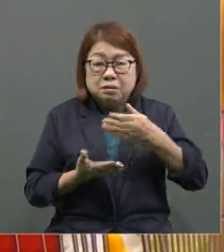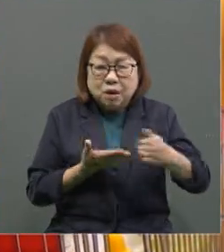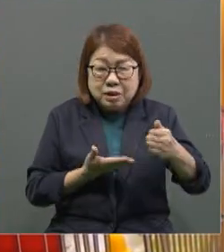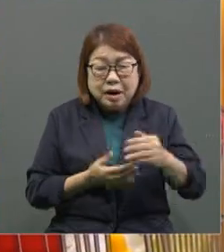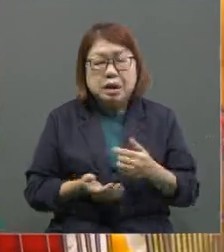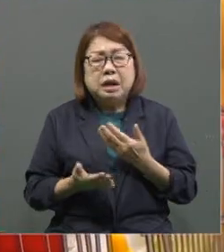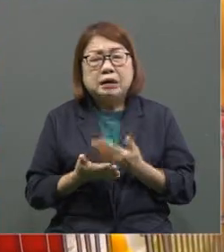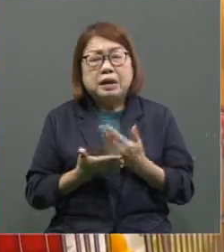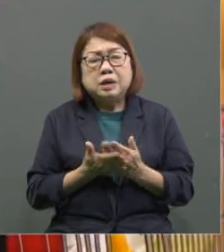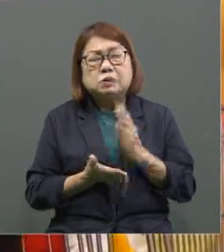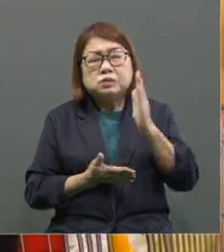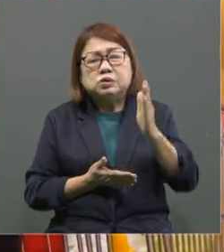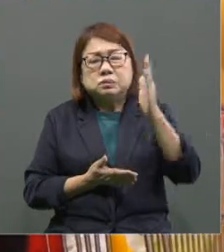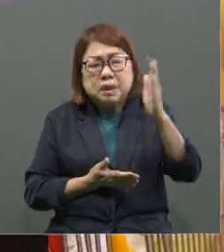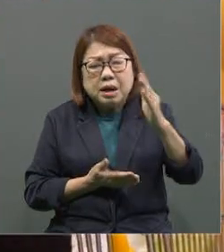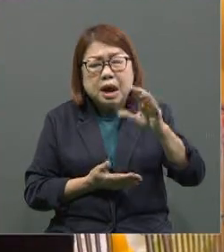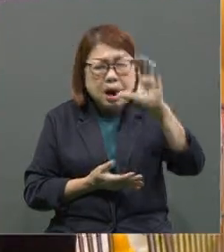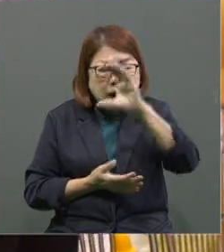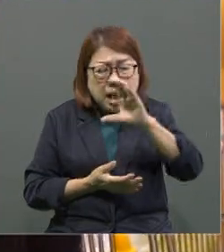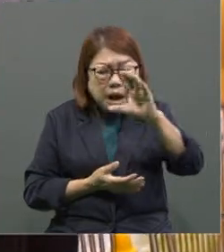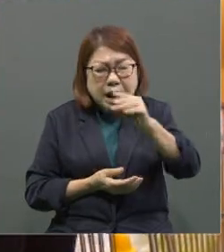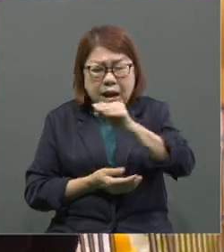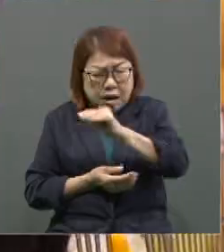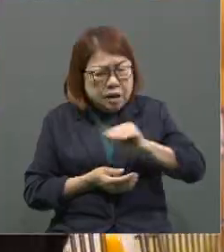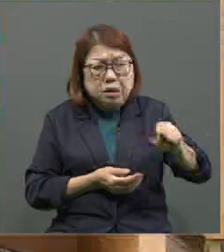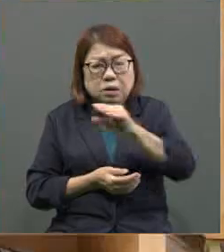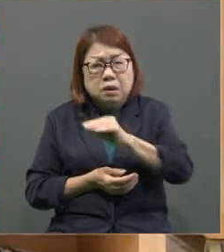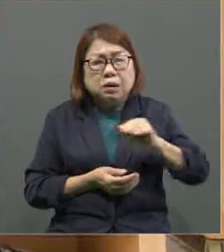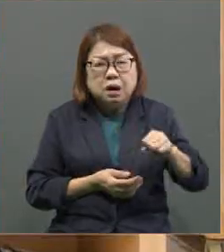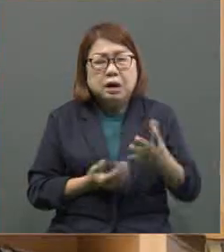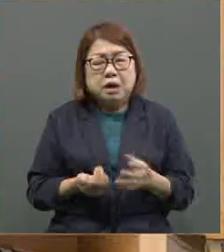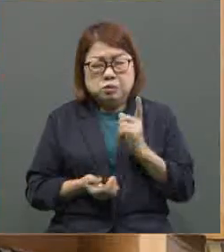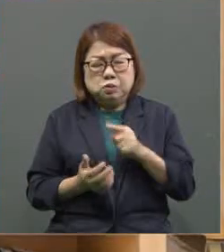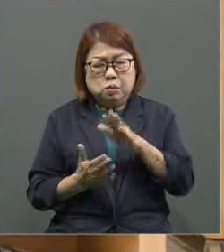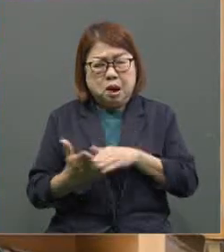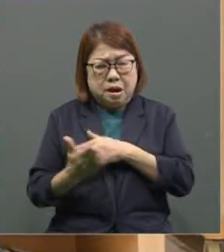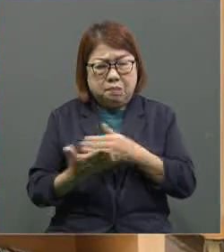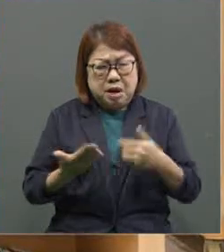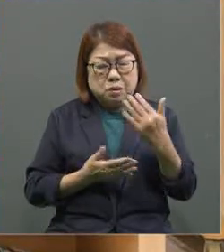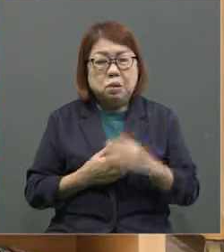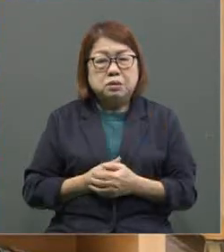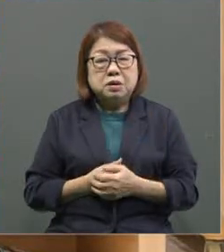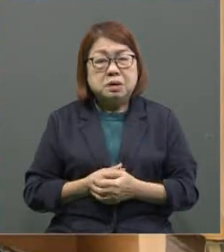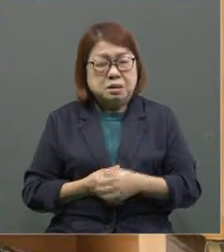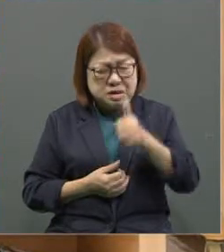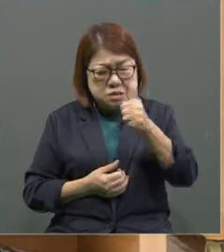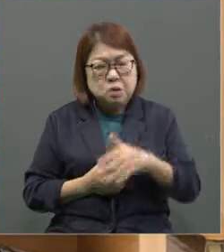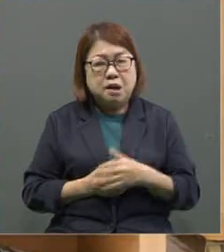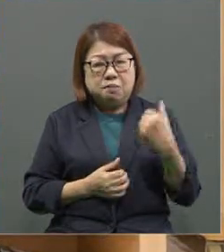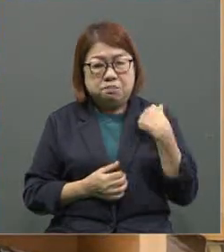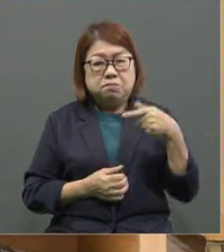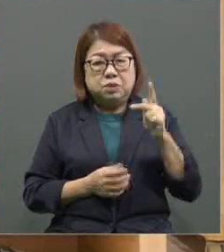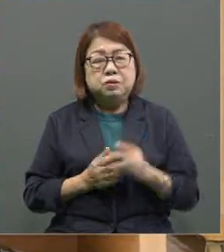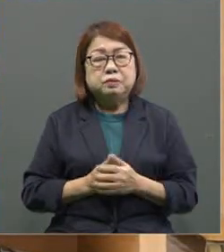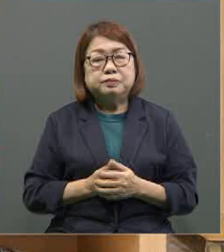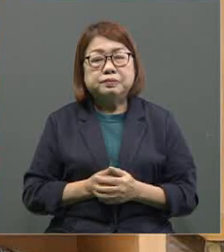อนาคตมาใช้ใชครับใช่มั้ยคะเพราะฉะนั้นถ้าวางแผนการใช้บัตรเครดิตดีเนี่ยดิฉันยืนยันเลยว่ามีประโยชน์มากอืแต่